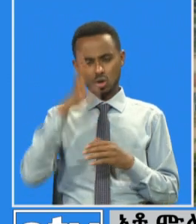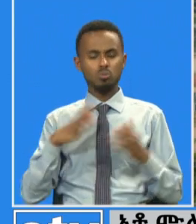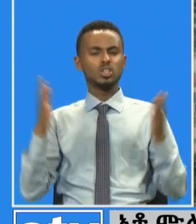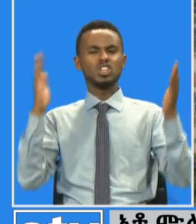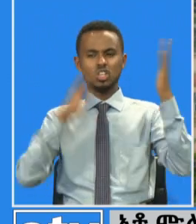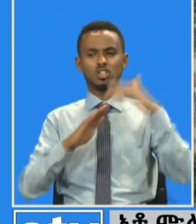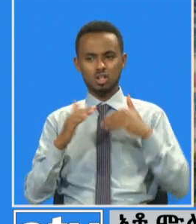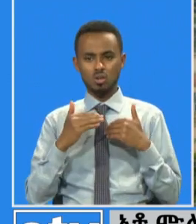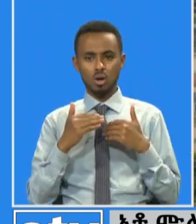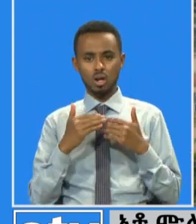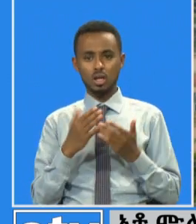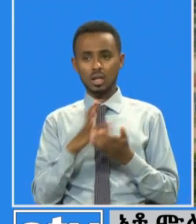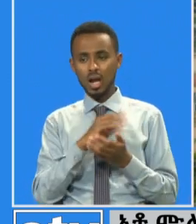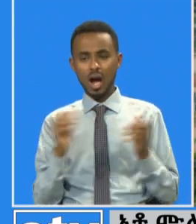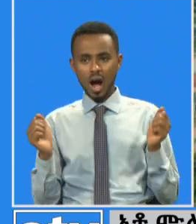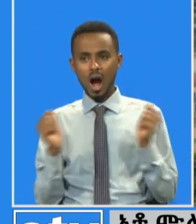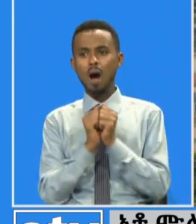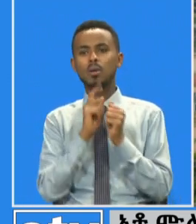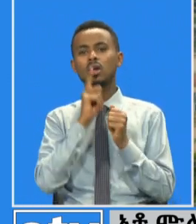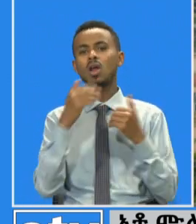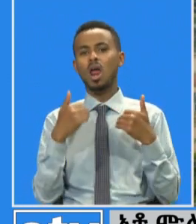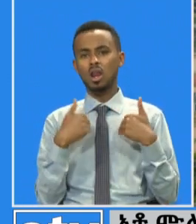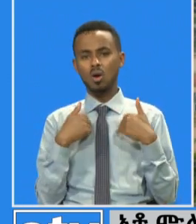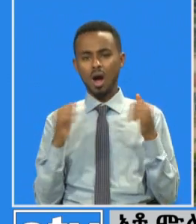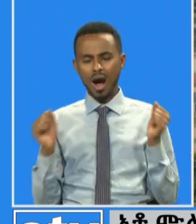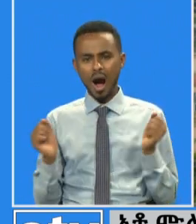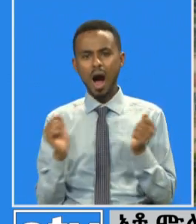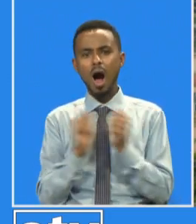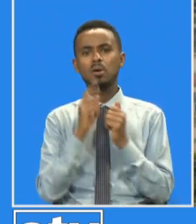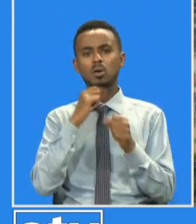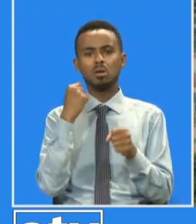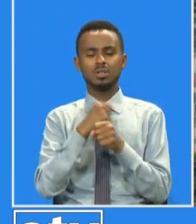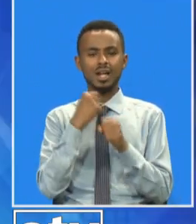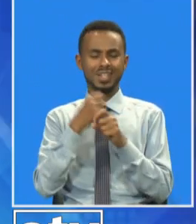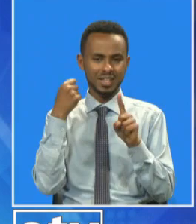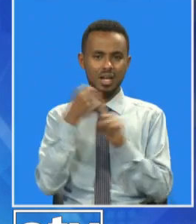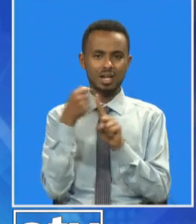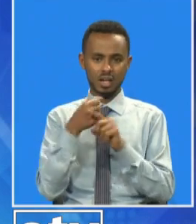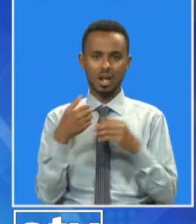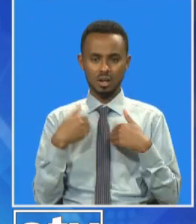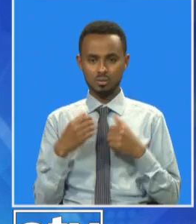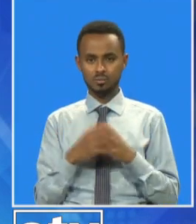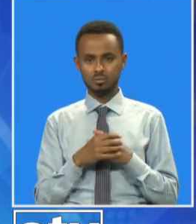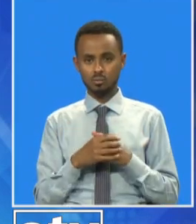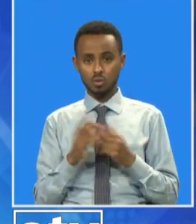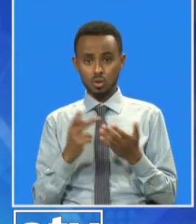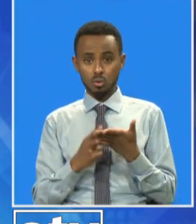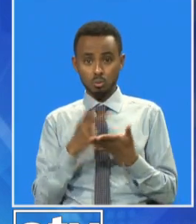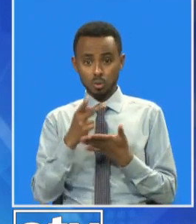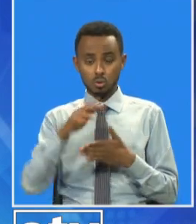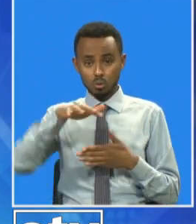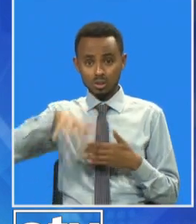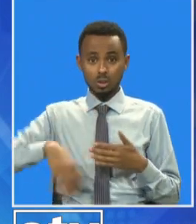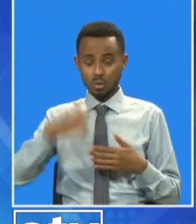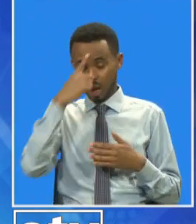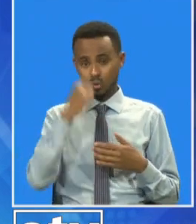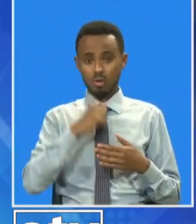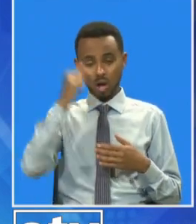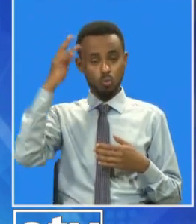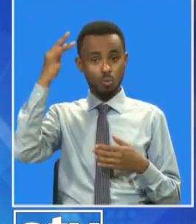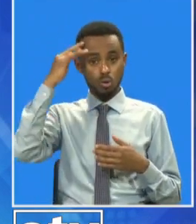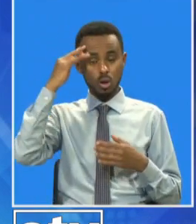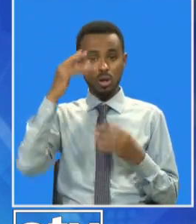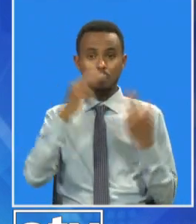ተቸግሯል እና አብረን ነው ለመስራት እየታገልን ያለ ነው ፕሮጀክቱ መዘግየቱን ያመኑት አቶ